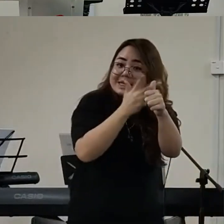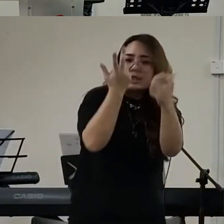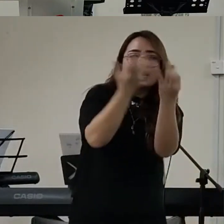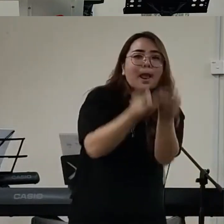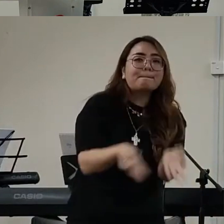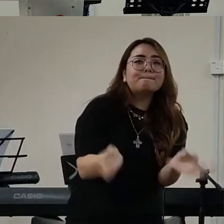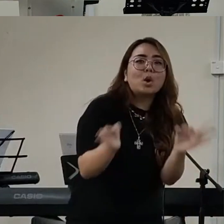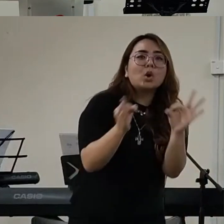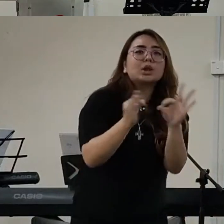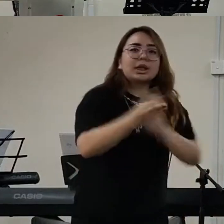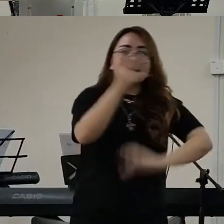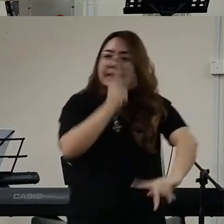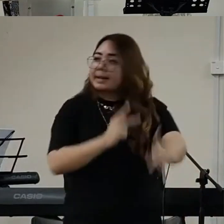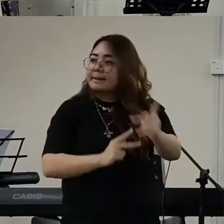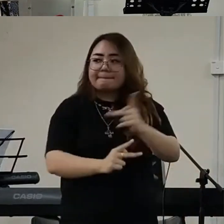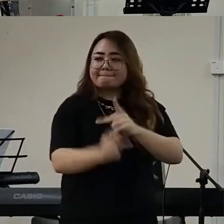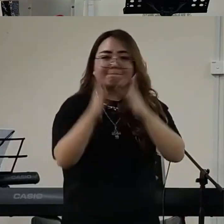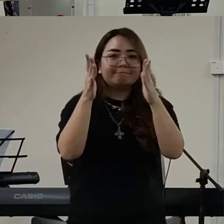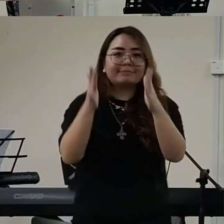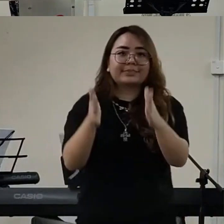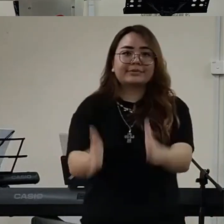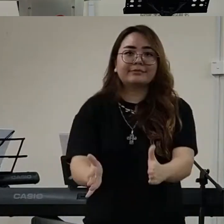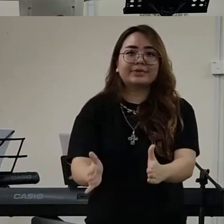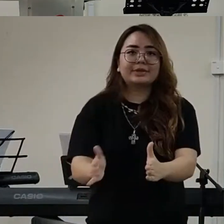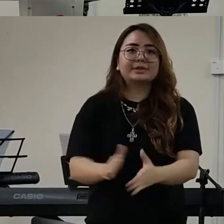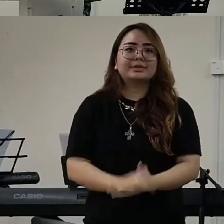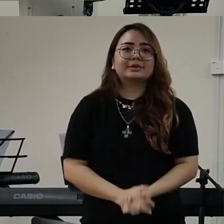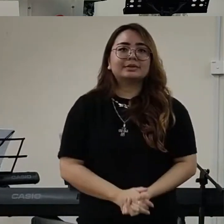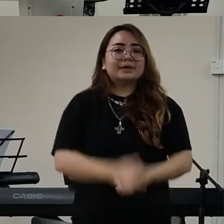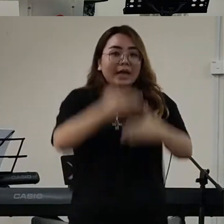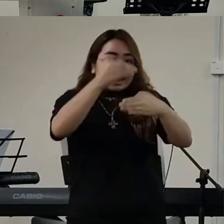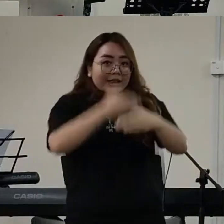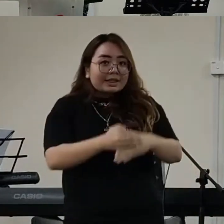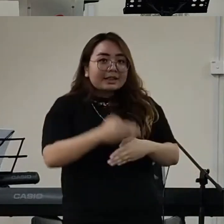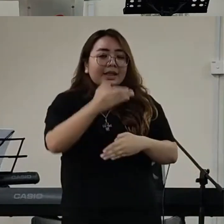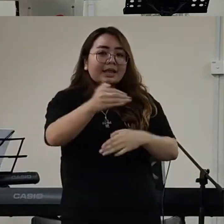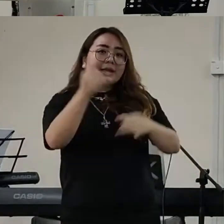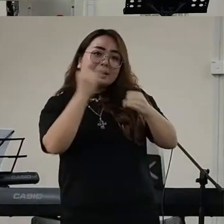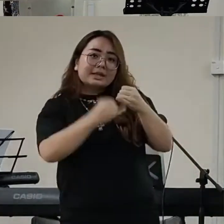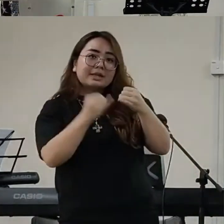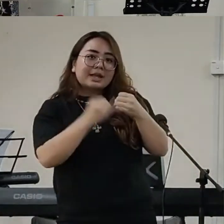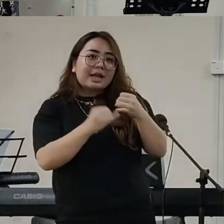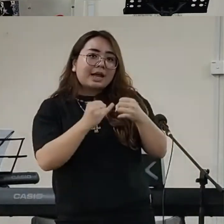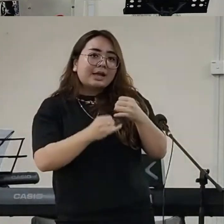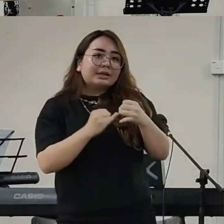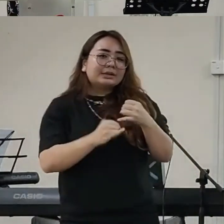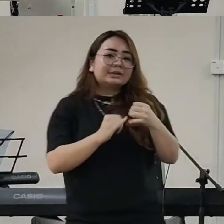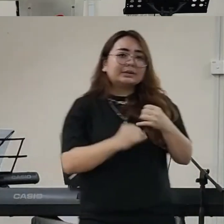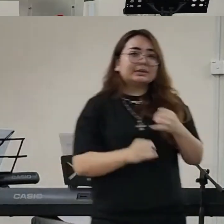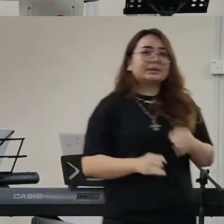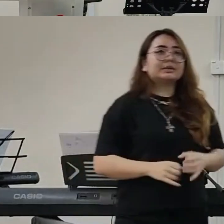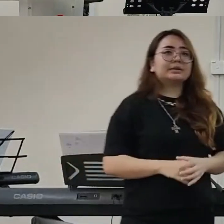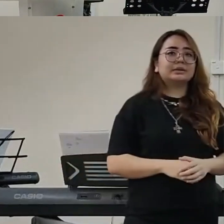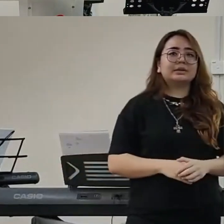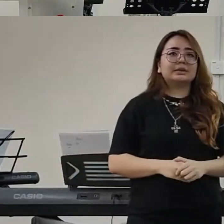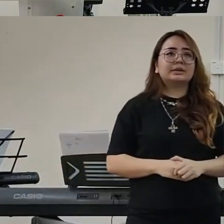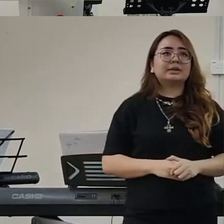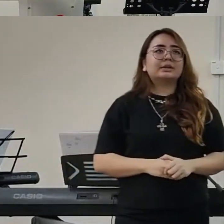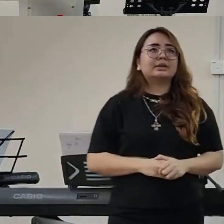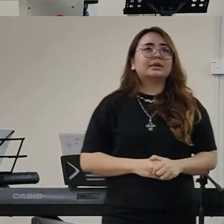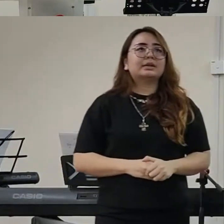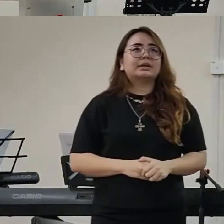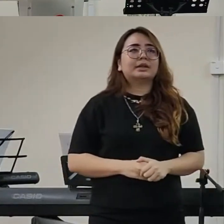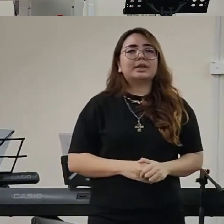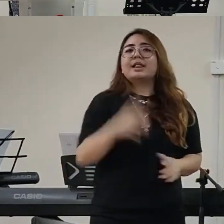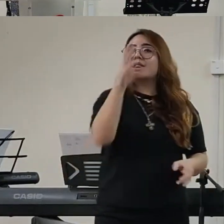知呢，就是以西结，就是今天我们所要说的。 And the next one, the last, the fourth major prophet will be Daniel.